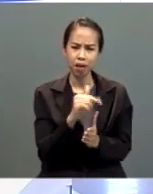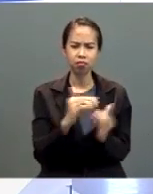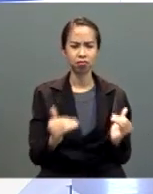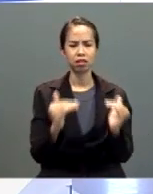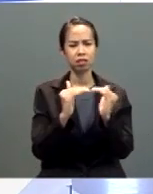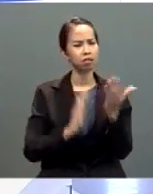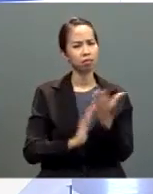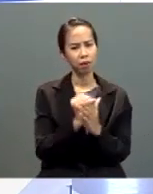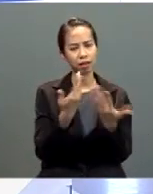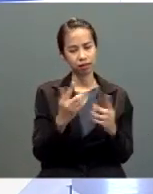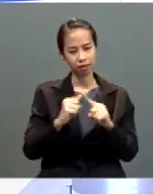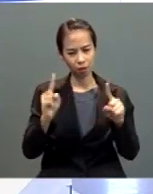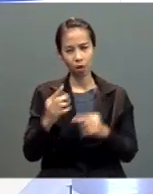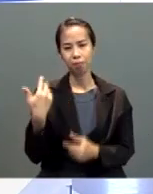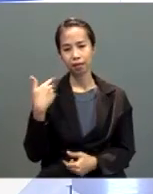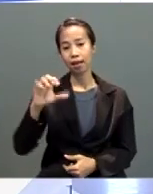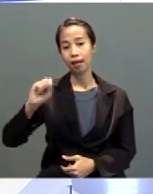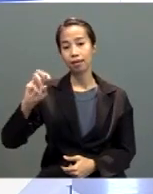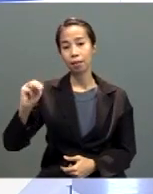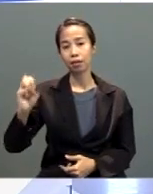แสนคนนะคะเขาจะทยอยโอนเงินเข้าไปให้แต่ว่าหนึ่งปัญหาหนึ่งเสียงสะท้อนที่ออกมาตอนนี้ก็คือหลายคนที่ไม่ได้รับนะคะไม่ได้รับการโอนเงินไม่ได้รับสิทธิและได้รับSMSแจ้งมาว่าท่านไม่ได้รับสิทธิ์เพราะว่าท่านเป็นเกษตรกรปัญหาก็คือหลายคนบอกว่าฉันไม่ได้เป็นเกษตรกรจะทำอย่างไรนะคะหนึ่งเรื่องที่วันนี้มีคำอธิบายออกมาก็คือจากคุณแล้วว่ารนแสงสนิทผู้อำนวยการสำนักงานเศรษฐกิจการคลังในฐานะโฆษกกระทรวงการคลังนะคะอธิบายแบบนี้ว่าการขึ้นทะเบียนเกษตรกรเนี่ยเขามีการขึ้นทะเบียนกันเป็นประจำทุกๆปีนะคะหน่วยงานที่เกี่ยวข้องก็จะไปเปิดรับขึ้นทะเบียนและการขึ้นทะเบียนจะทำเป็นรายครอบครัววิธีการขึ้นทะเบียนของเค้าเนี่ยเขาจะให้หัวหน้าครอบครัวเป็นคนมาขึ้นทะเบียนและก็จะขอรายละเอียดสมาชิกใน